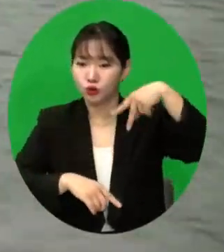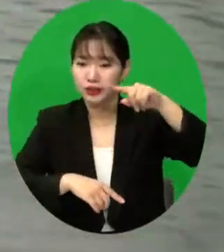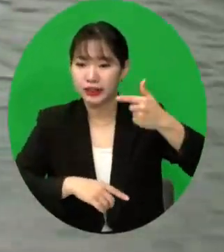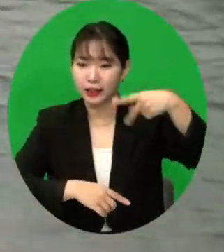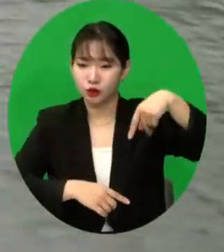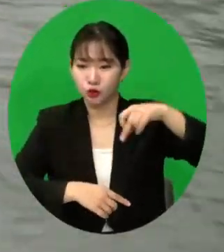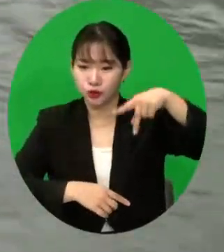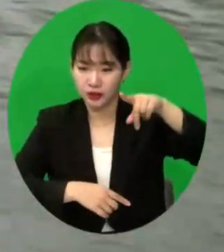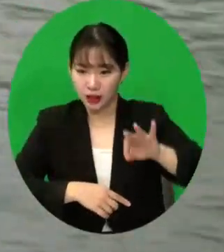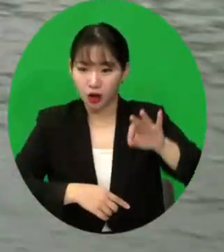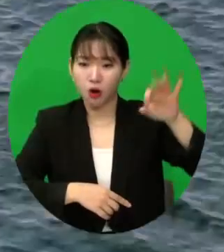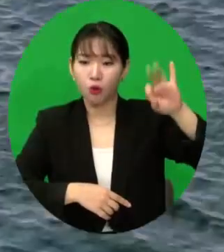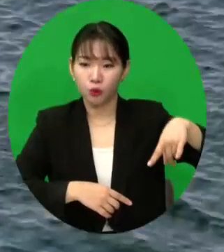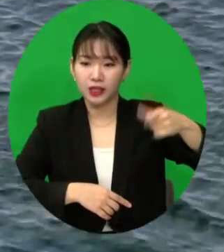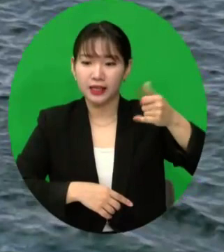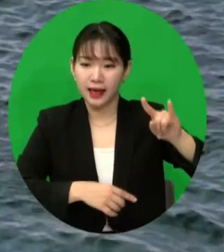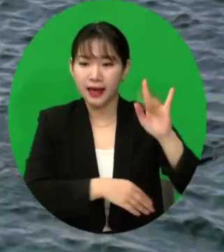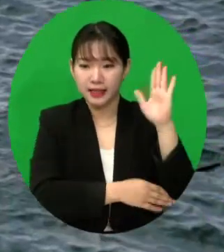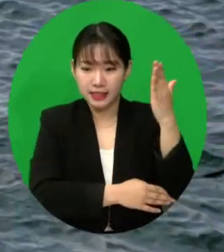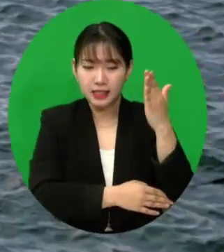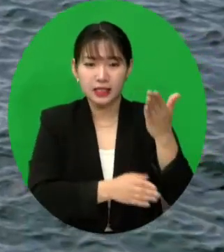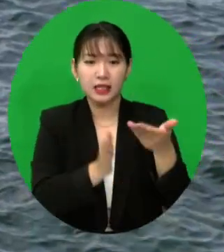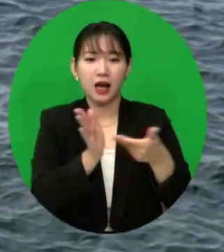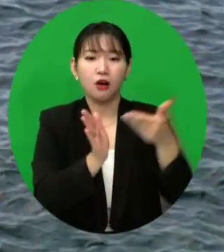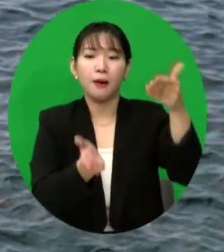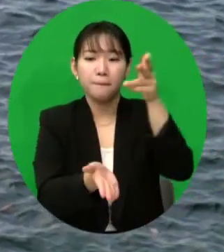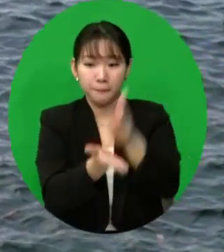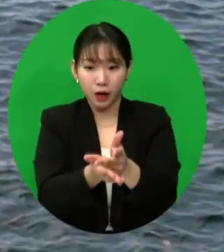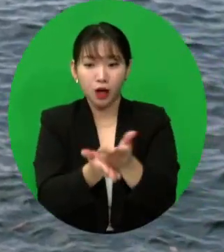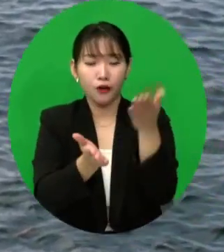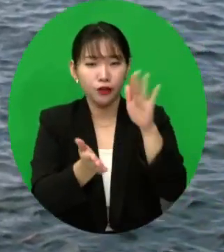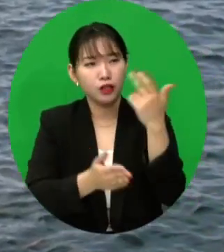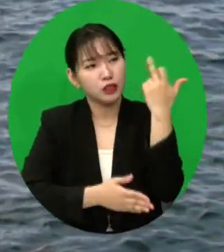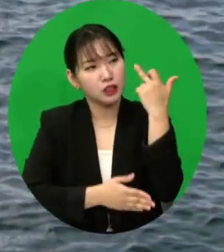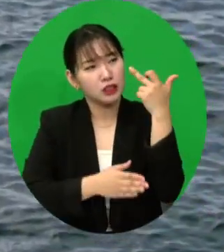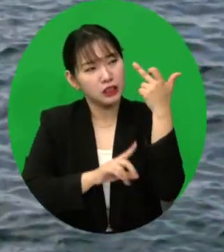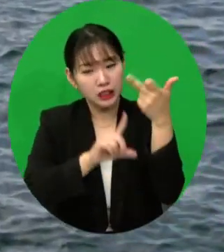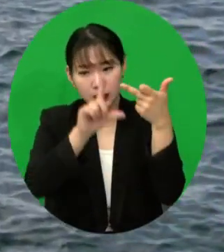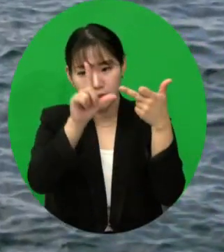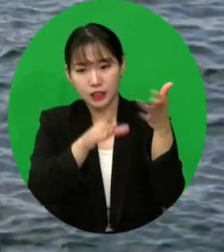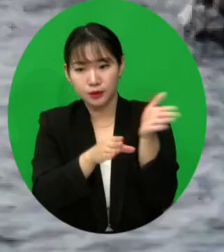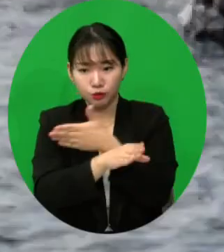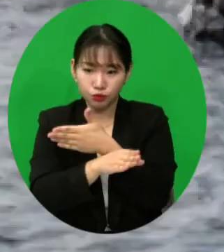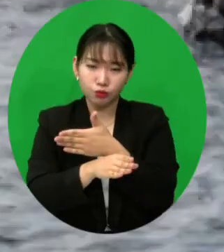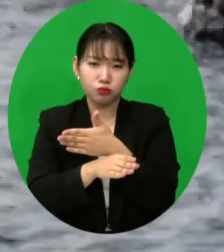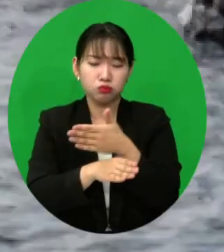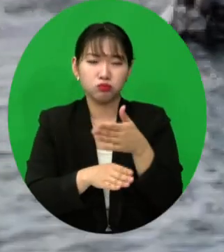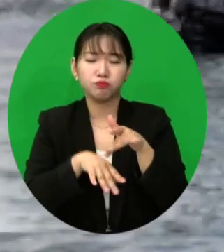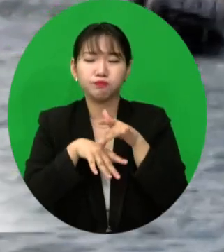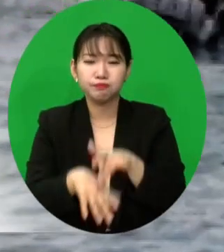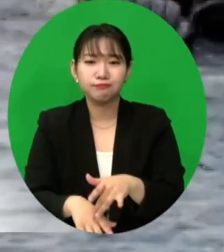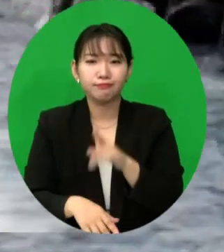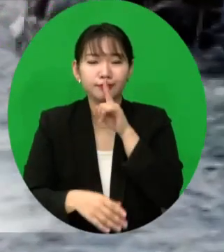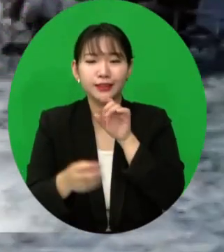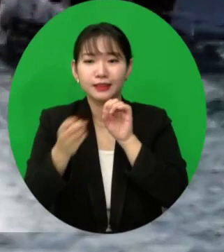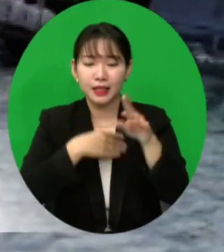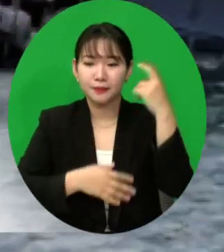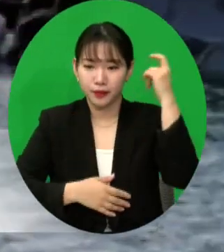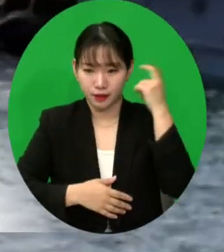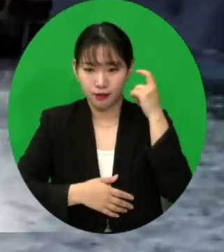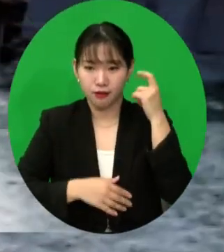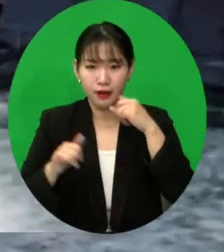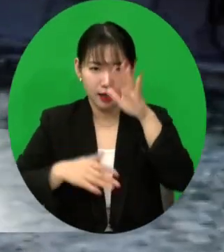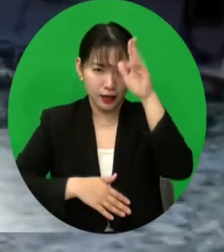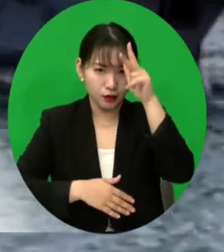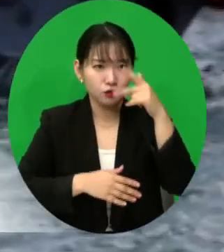항구에 정박해놓았던 선박이 지난 17일부터 보이지 않았다는 사실을 확인했습니다. 해경은 중국 항구에서